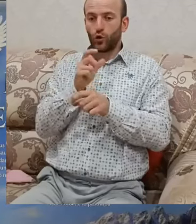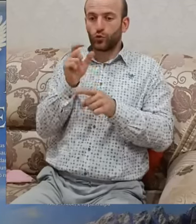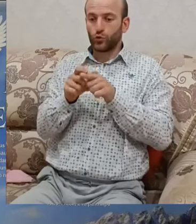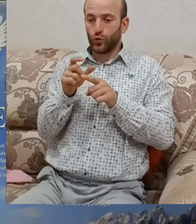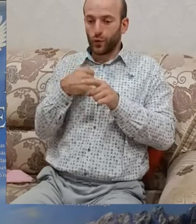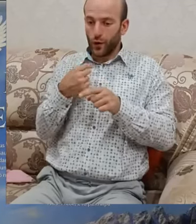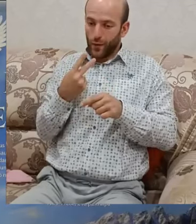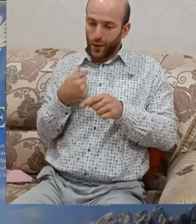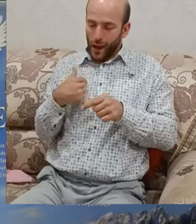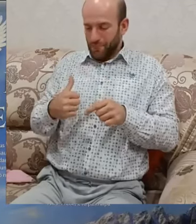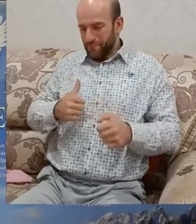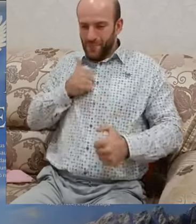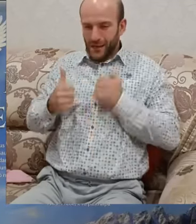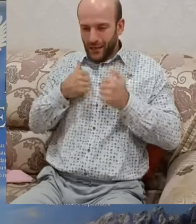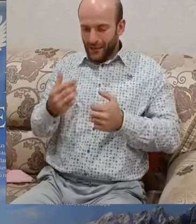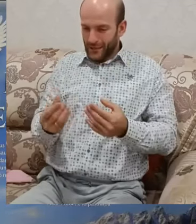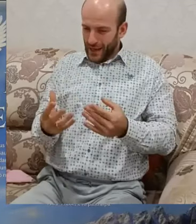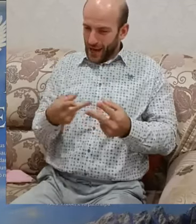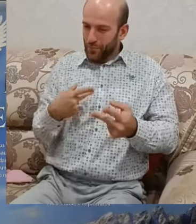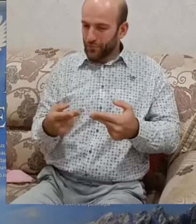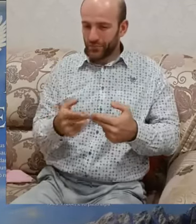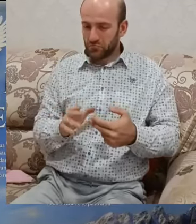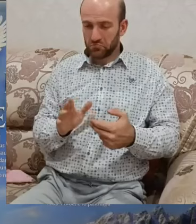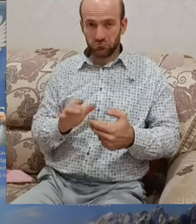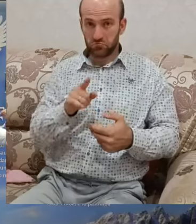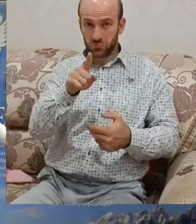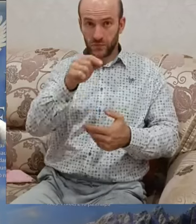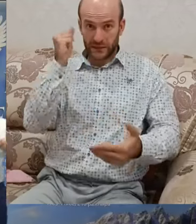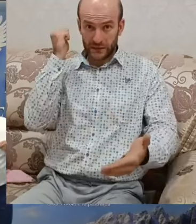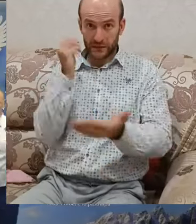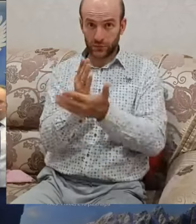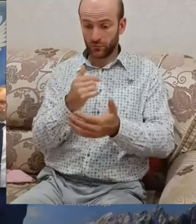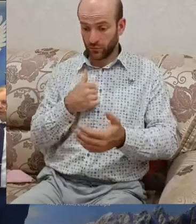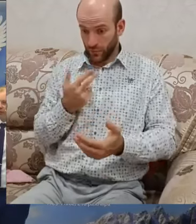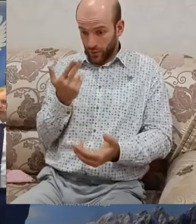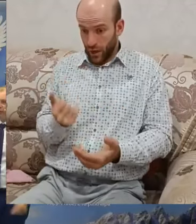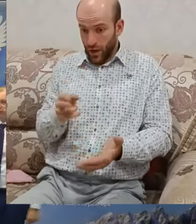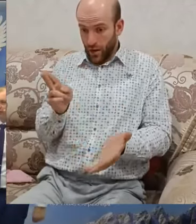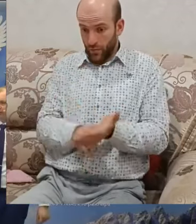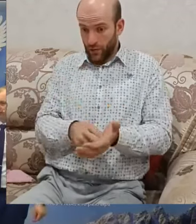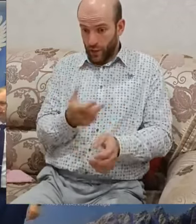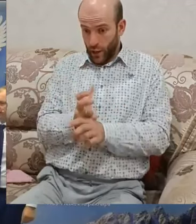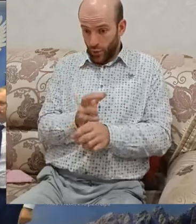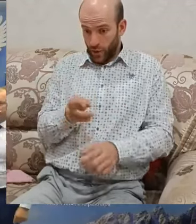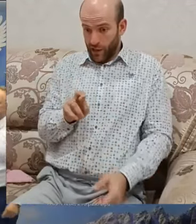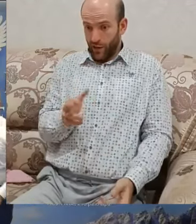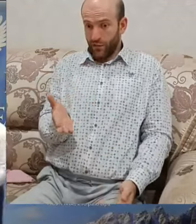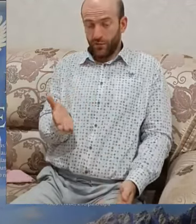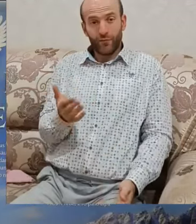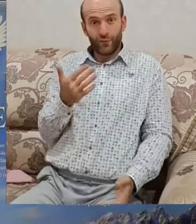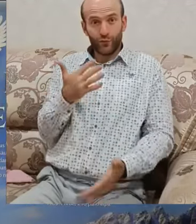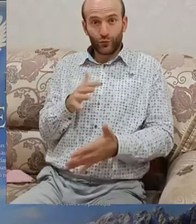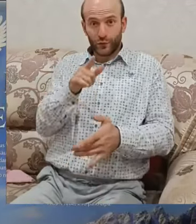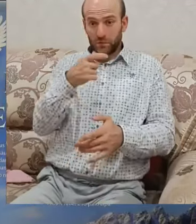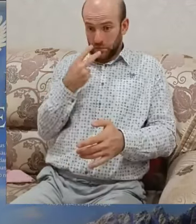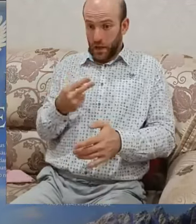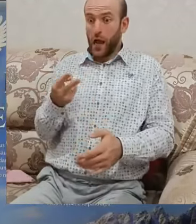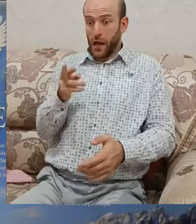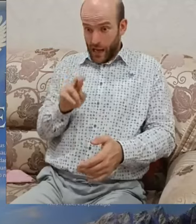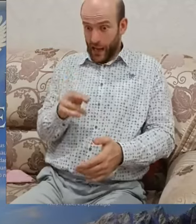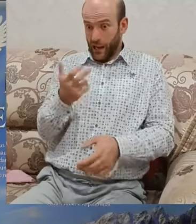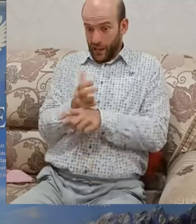слово за мгновение. Tai yra Kristaus gyvenimas išreikštas per mus. Это жизнь Христа выражена через нас.